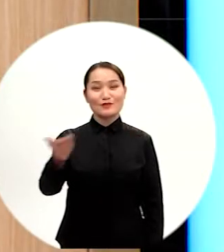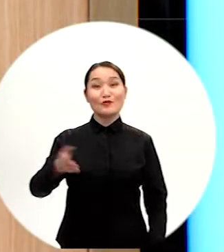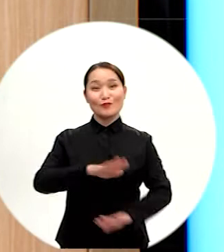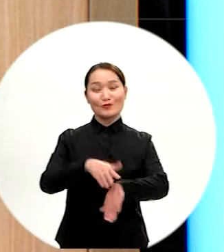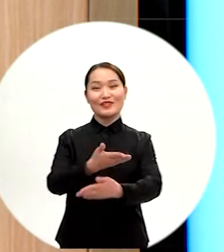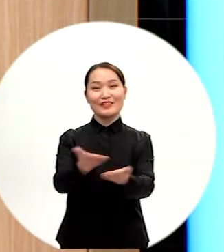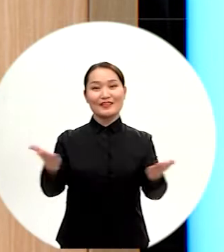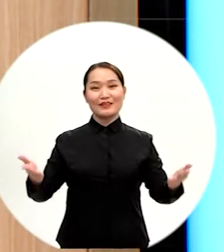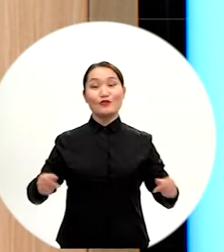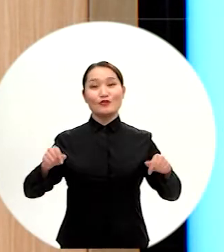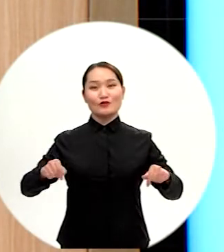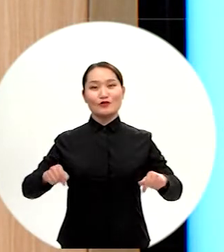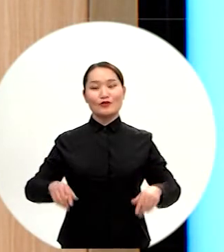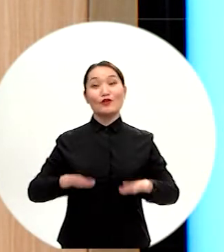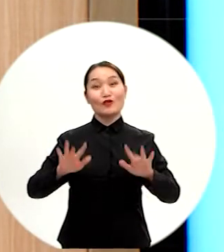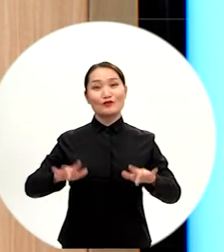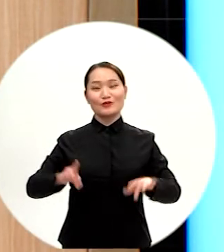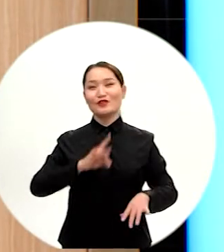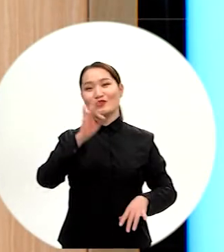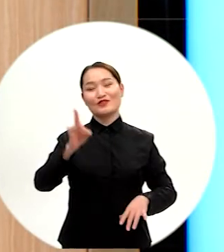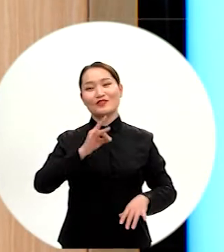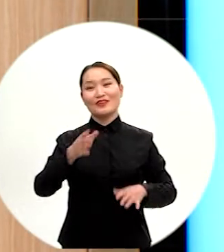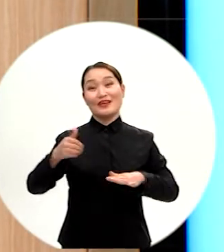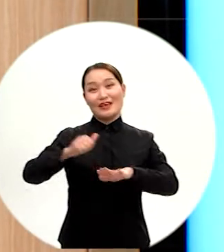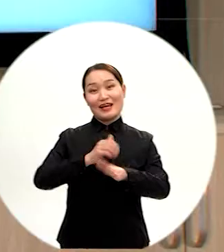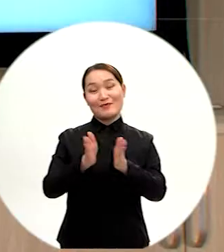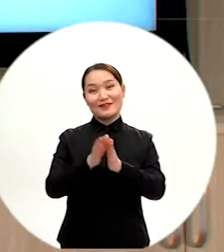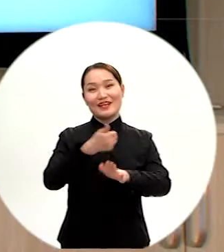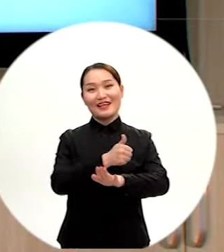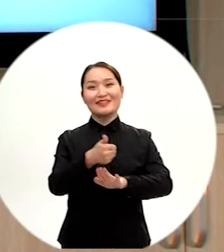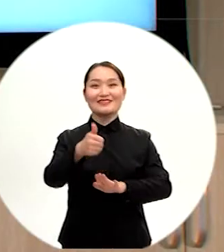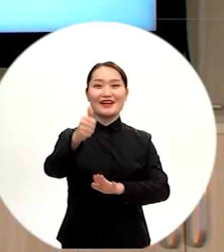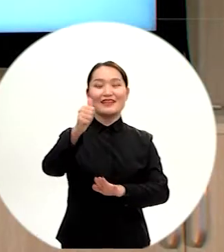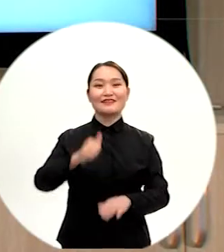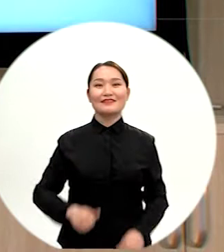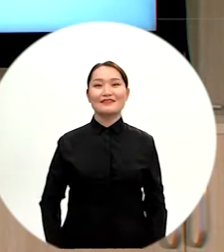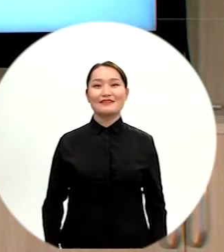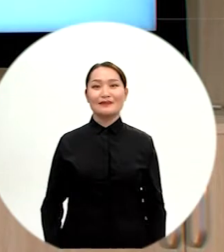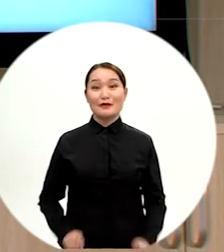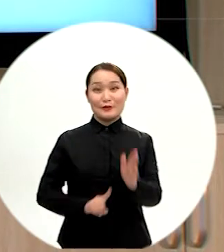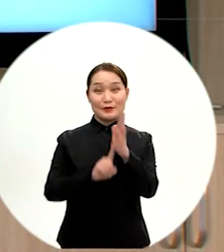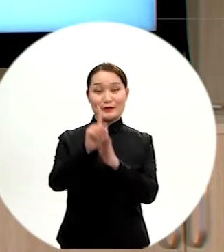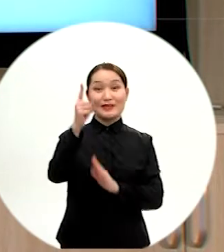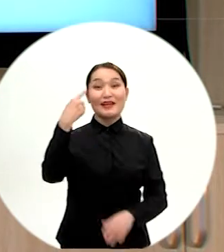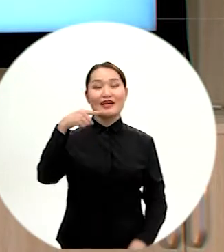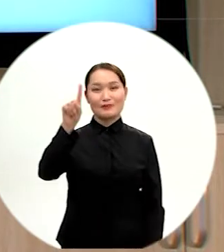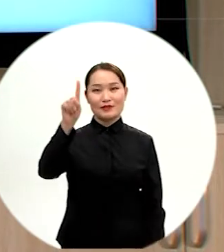Сайн байцгаана уу хүүхдүүдээ. Бүгдээ хамтдаа хөгжмийн ертөнцөөр аялцгаая. Бидний эхний алхам